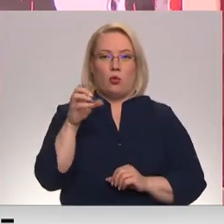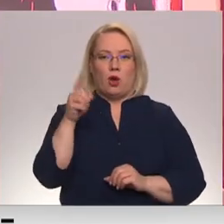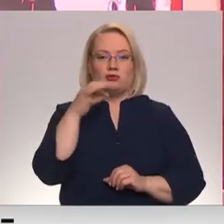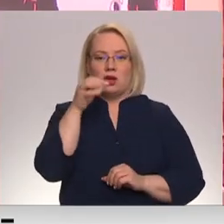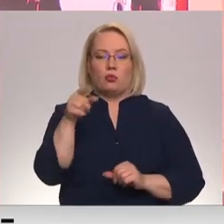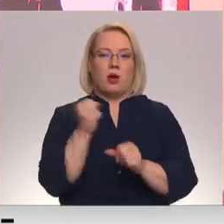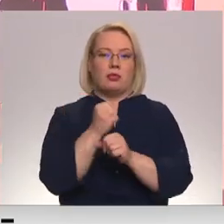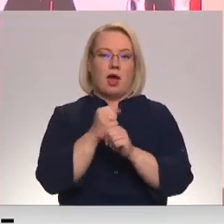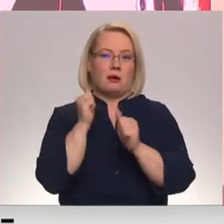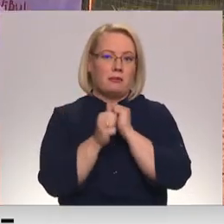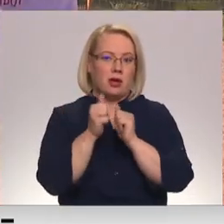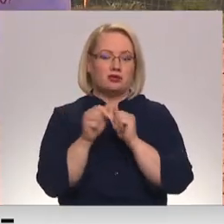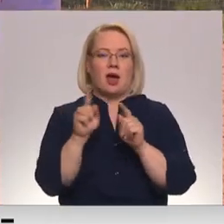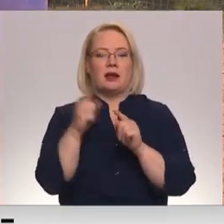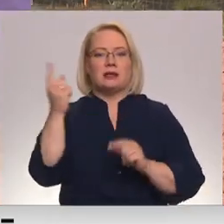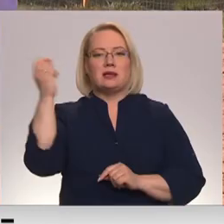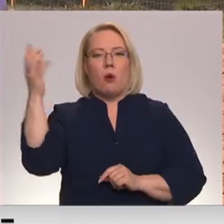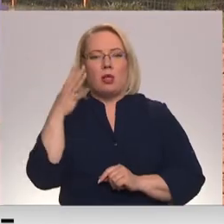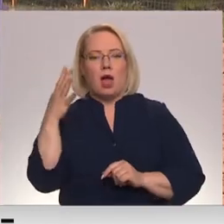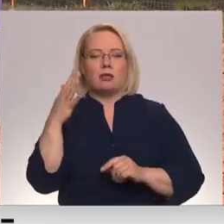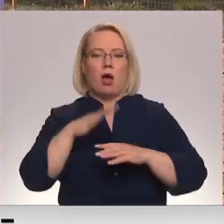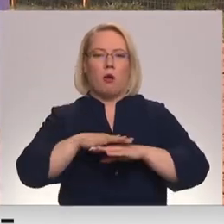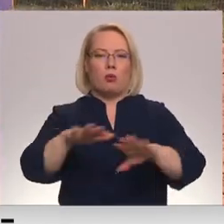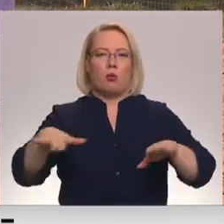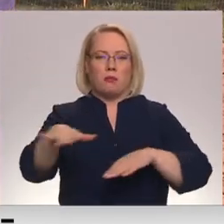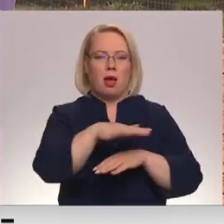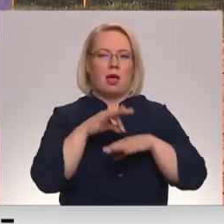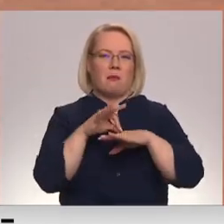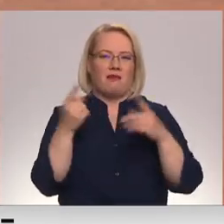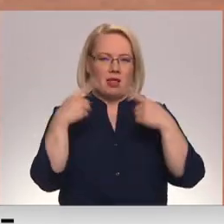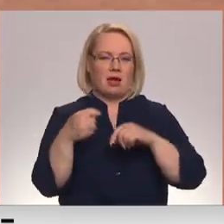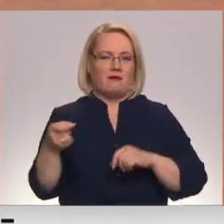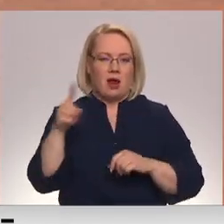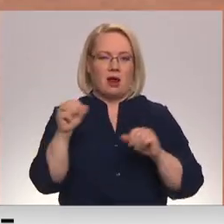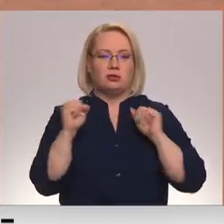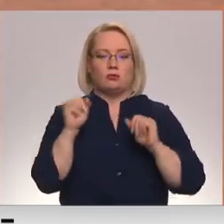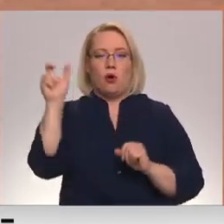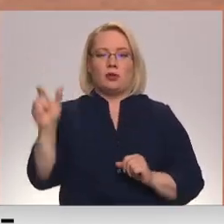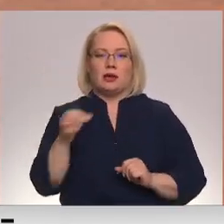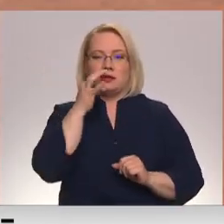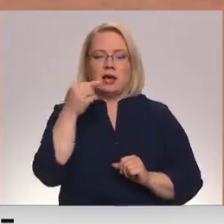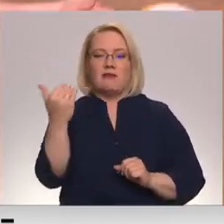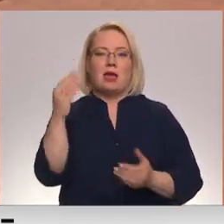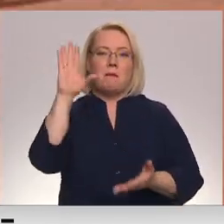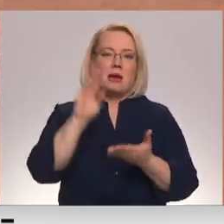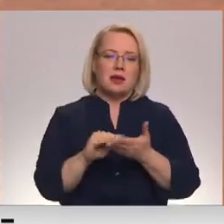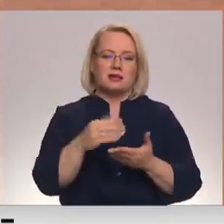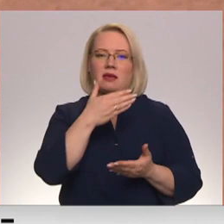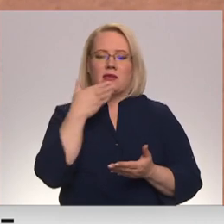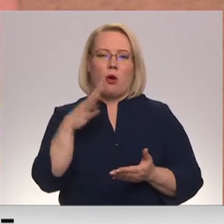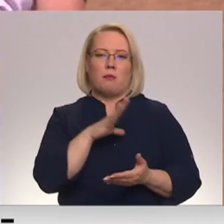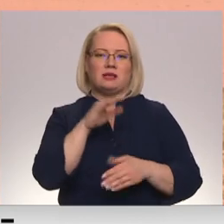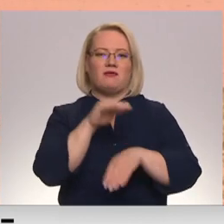biežāk. Viņš gan arī saulainās pludmalēs pavada vairāk laika nekā citi. Sportists saka, viņa pieredzē tas nav bijis faktors saslimšanai ar